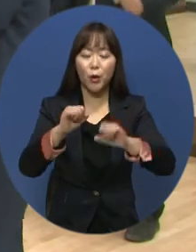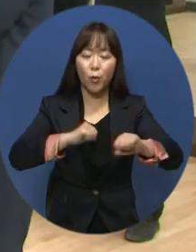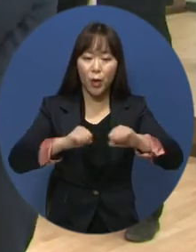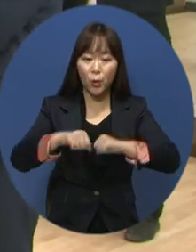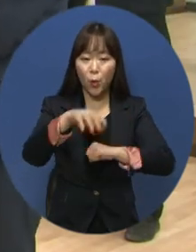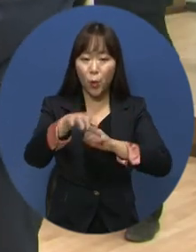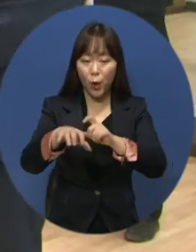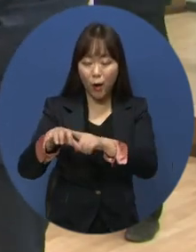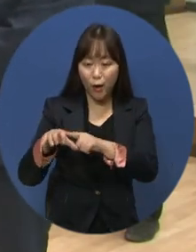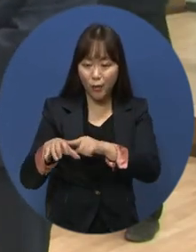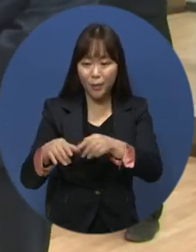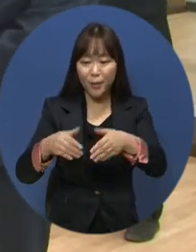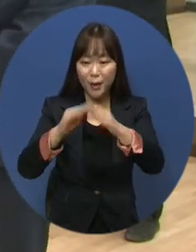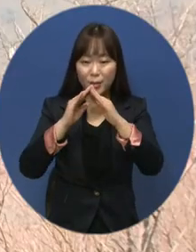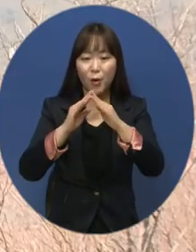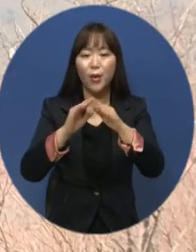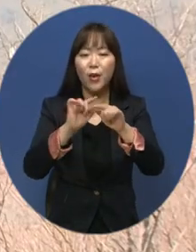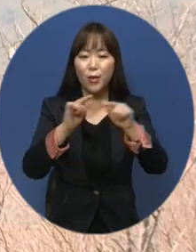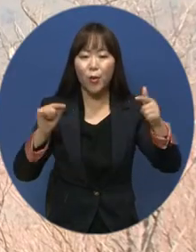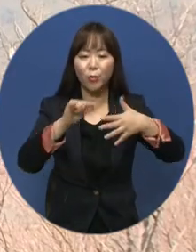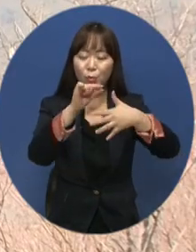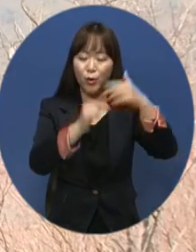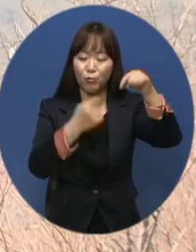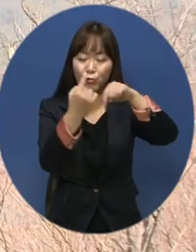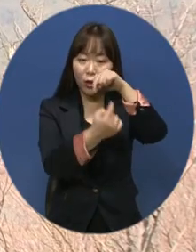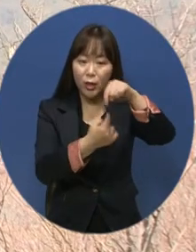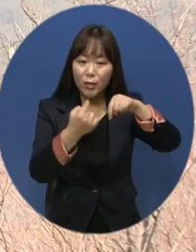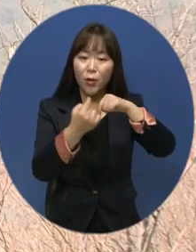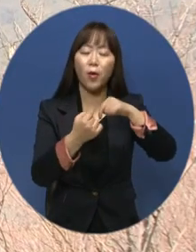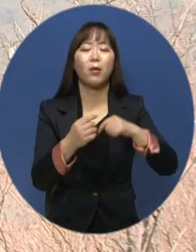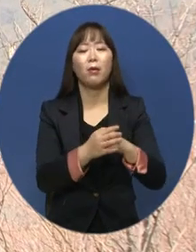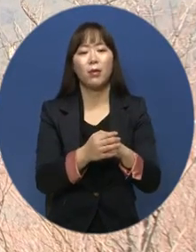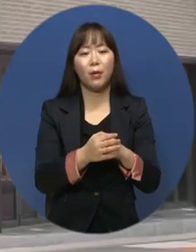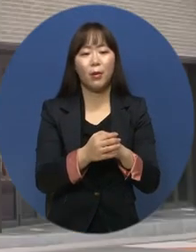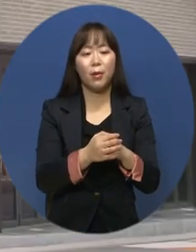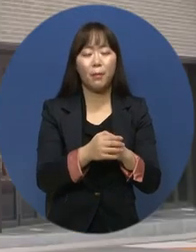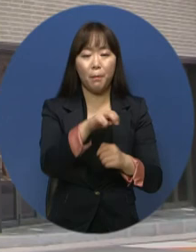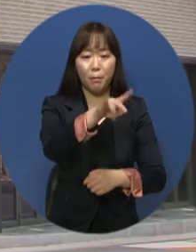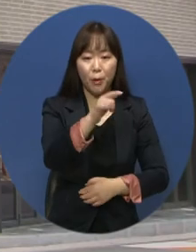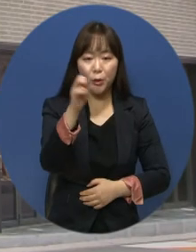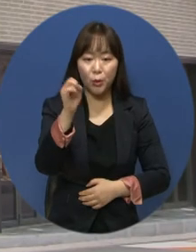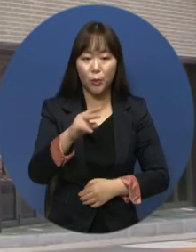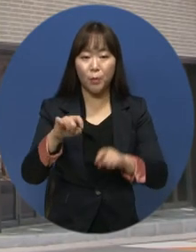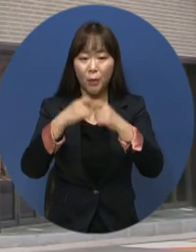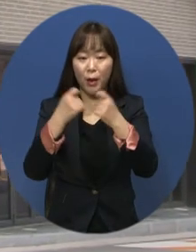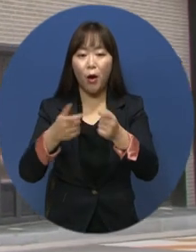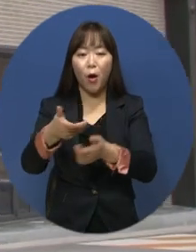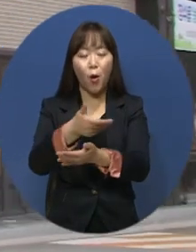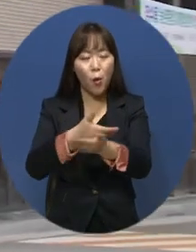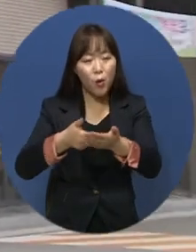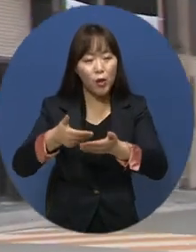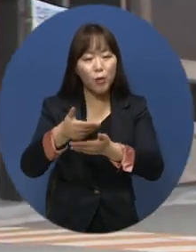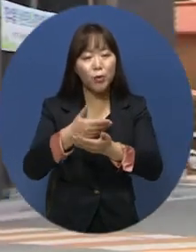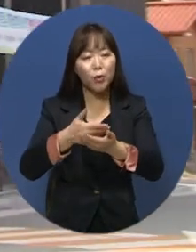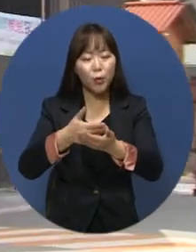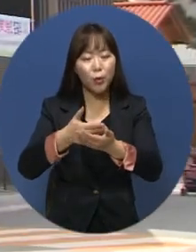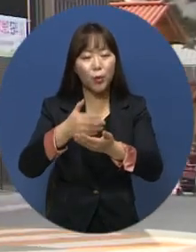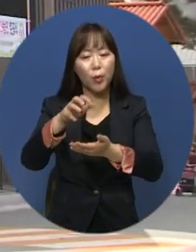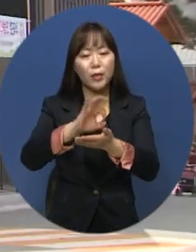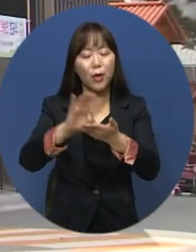자리잡아 다양한 자치 포로그램 등이 운영되어 넘 민간 어울림 공간으로 활용될 예정입니다